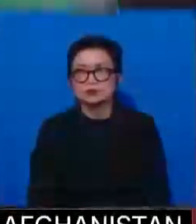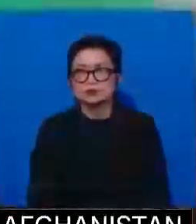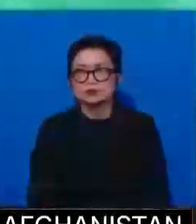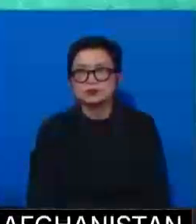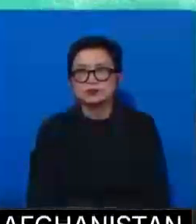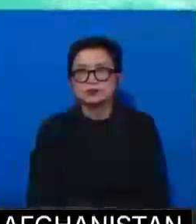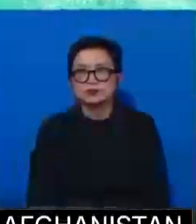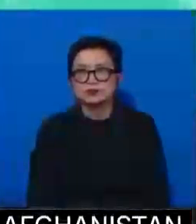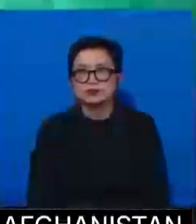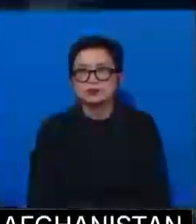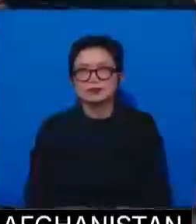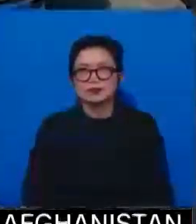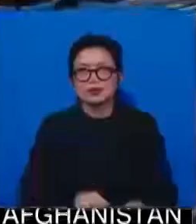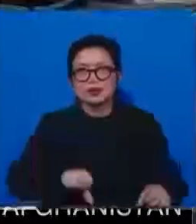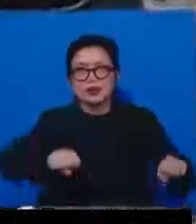Nggak bisa belok.